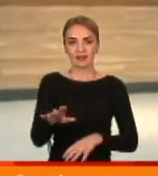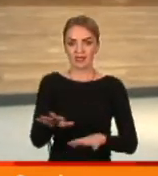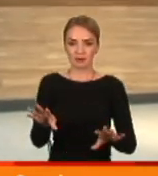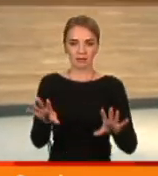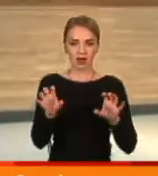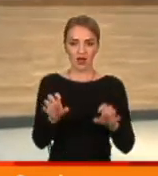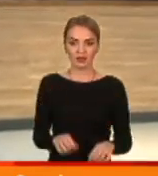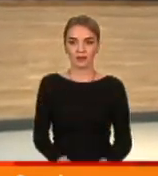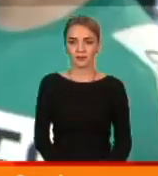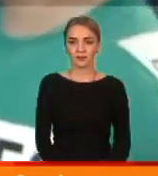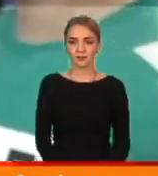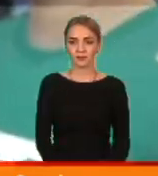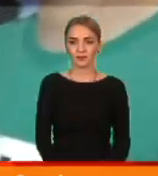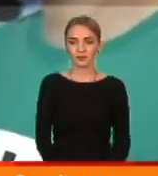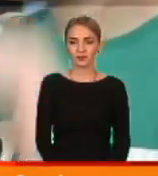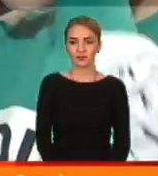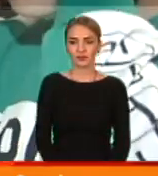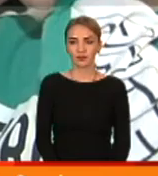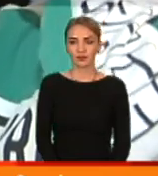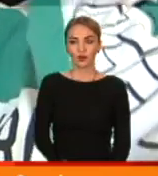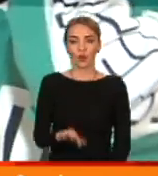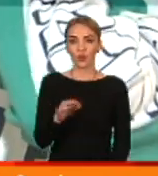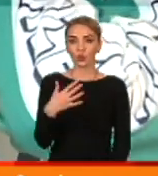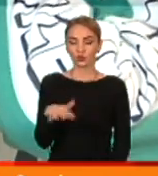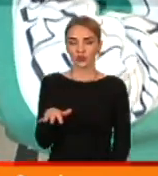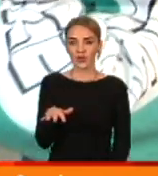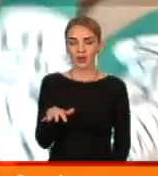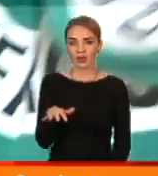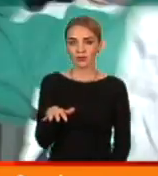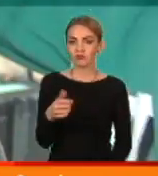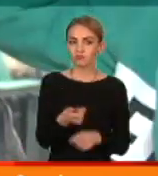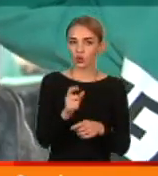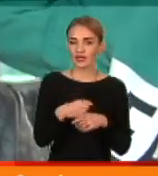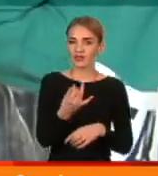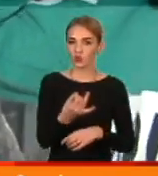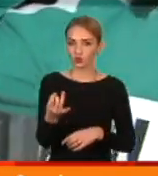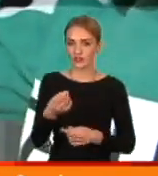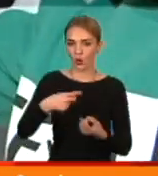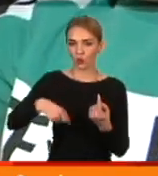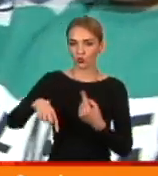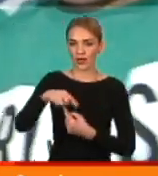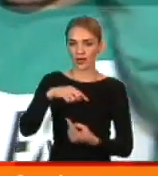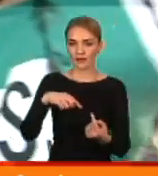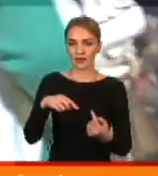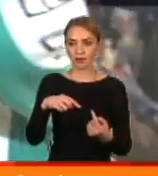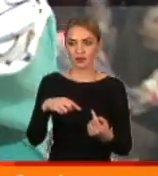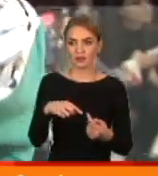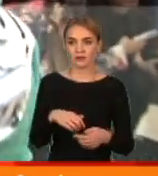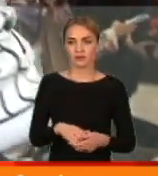сприймає. В останнє час він вже виходить із свого міра і більше інтересується окруженням.